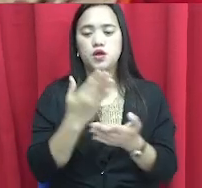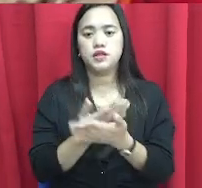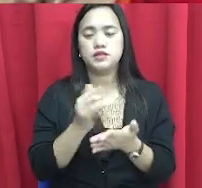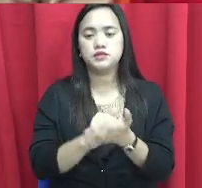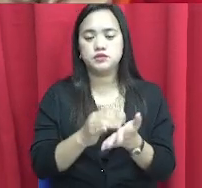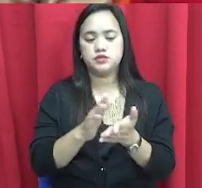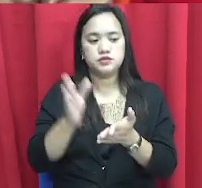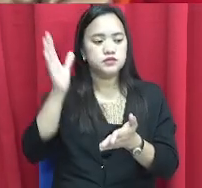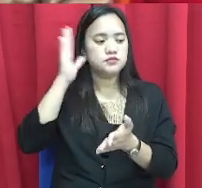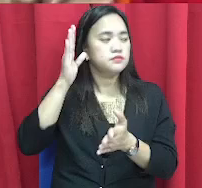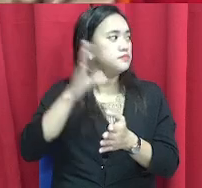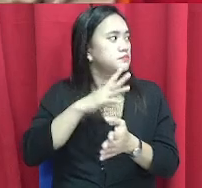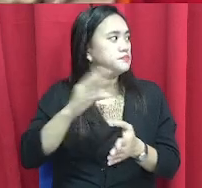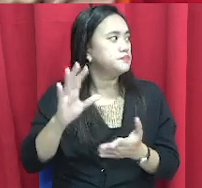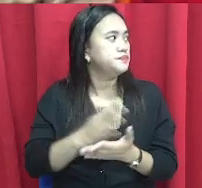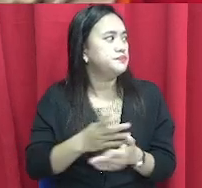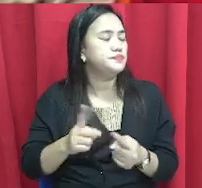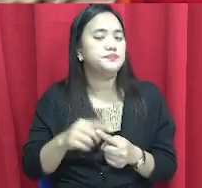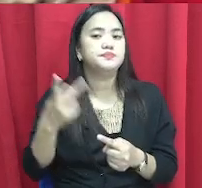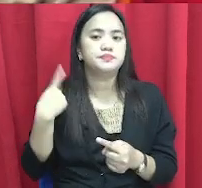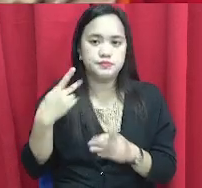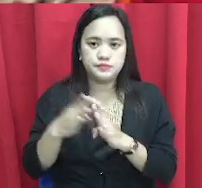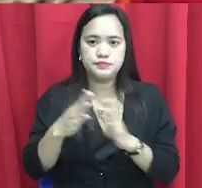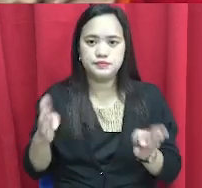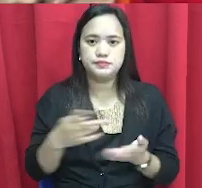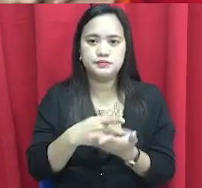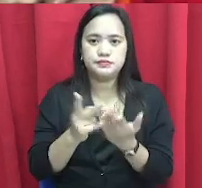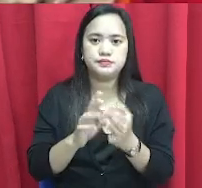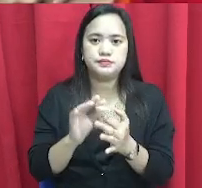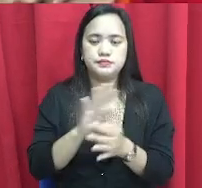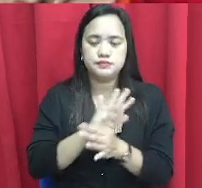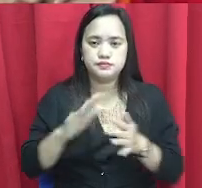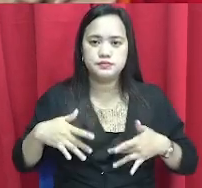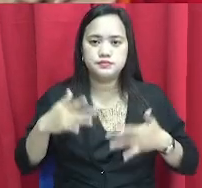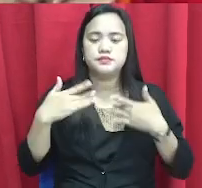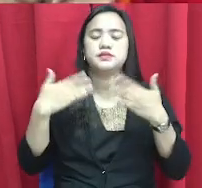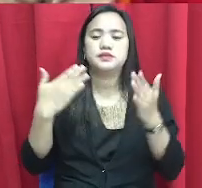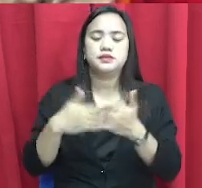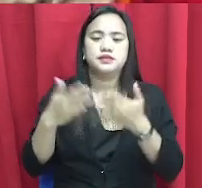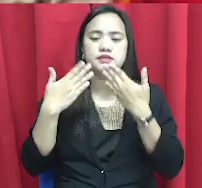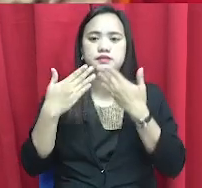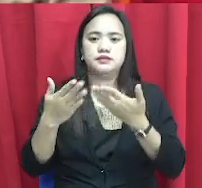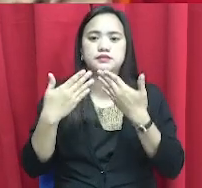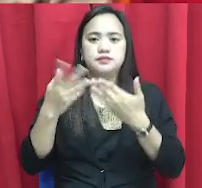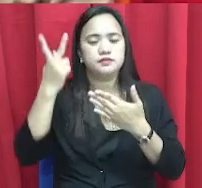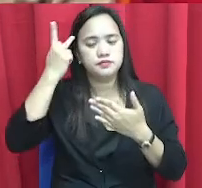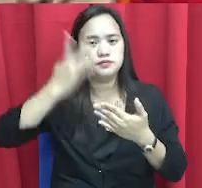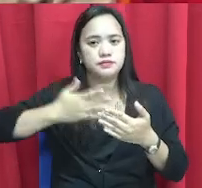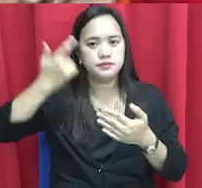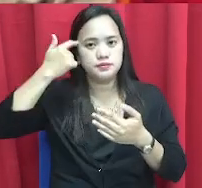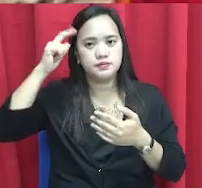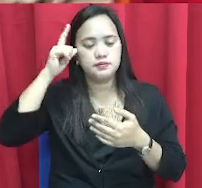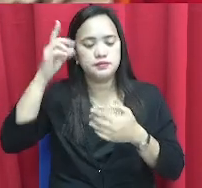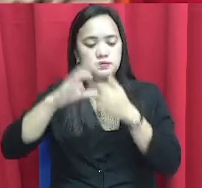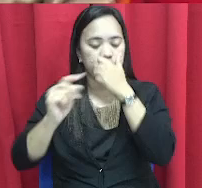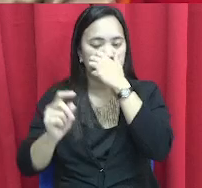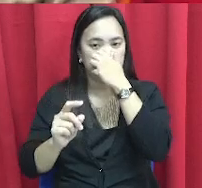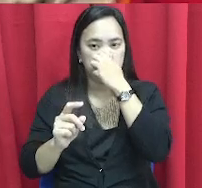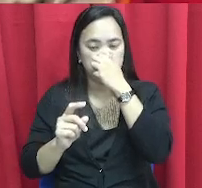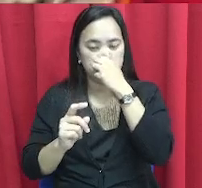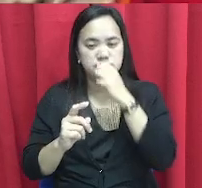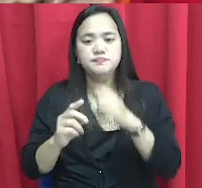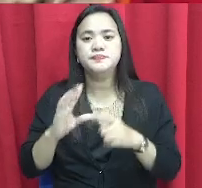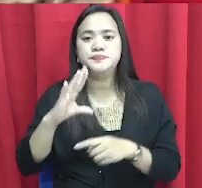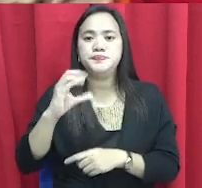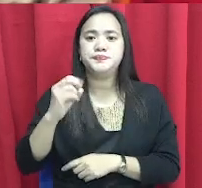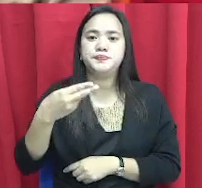naibahagi po namin sa inyo ay naging pagpapala po sa inyo pong lah Maraming salamat po sa ating mahal na Pastor at ah sa mga